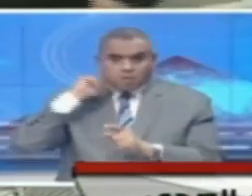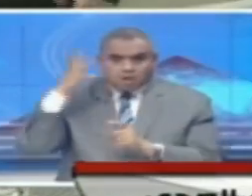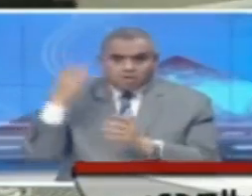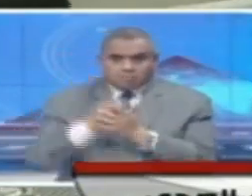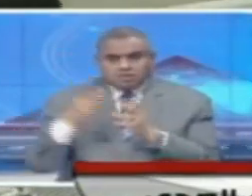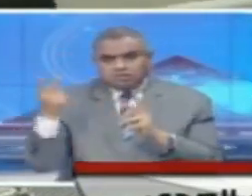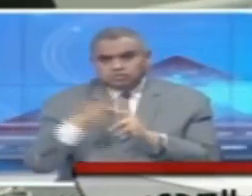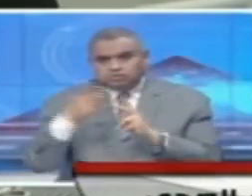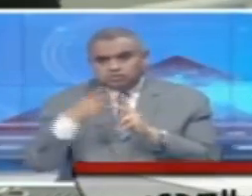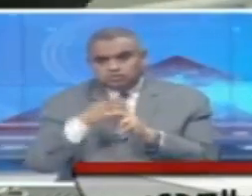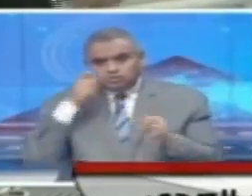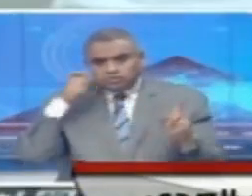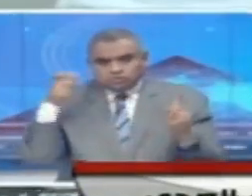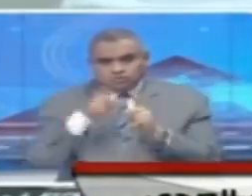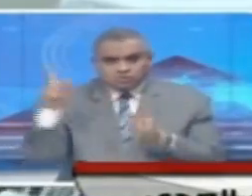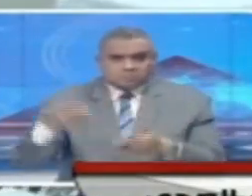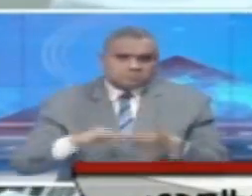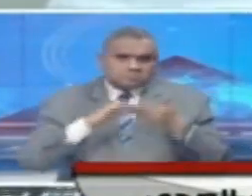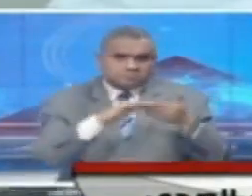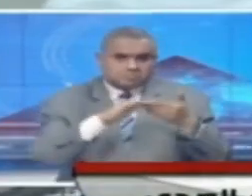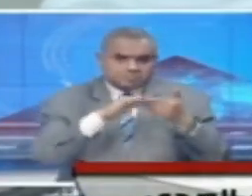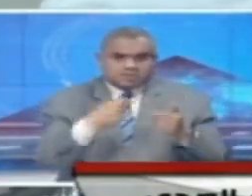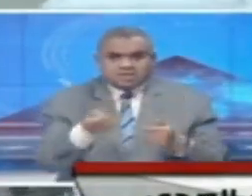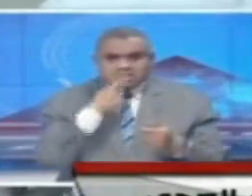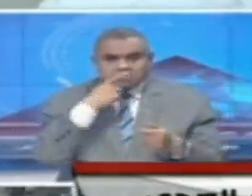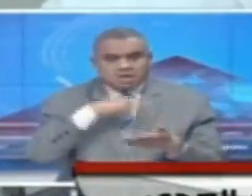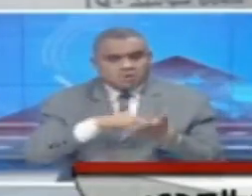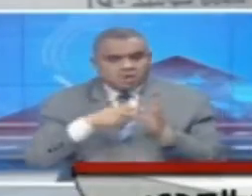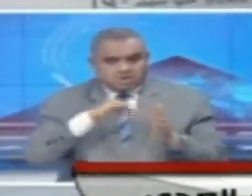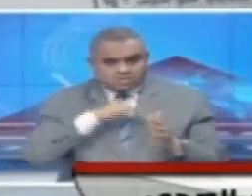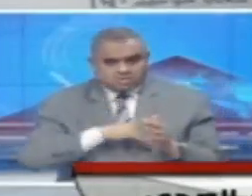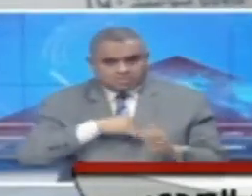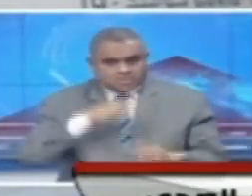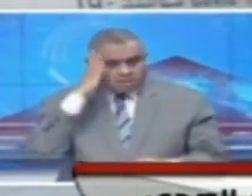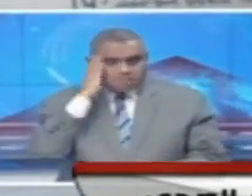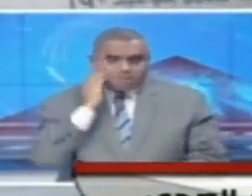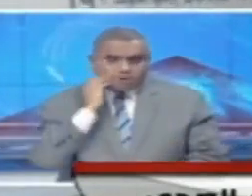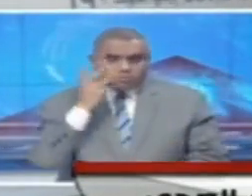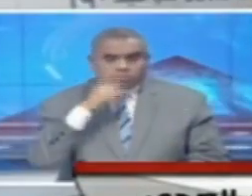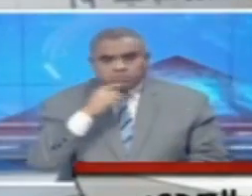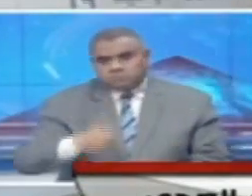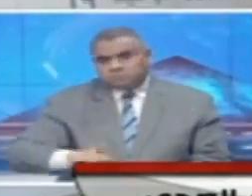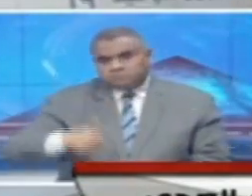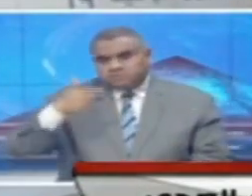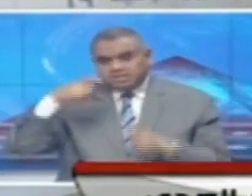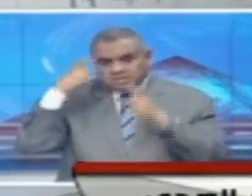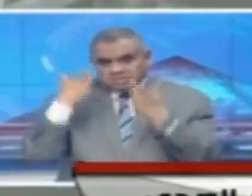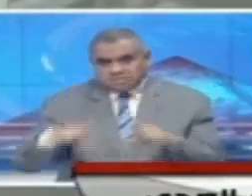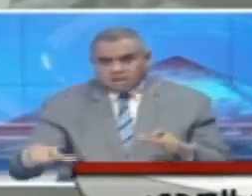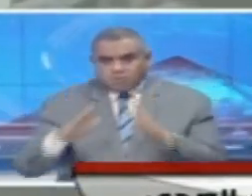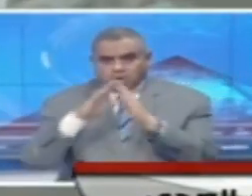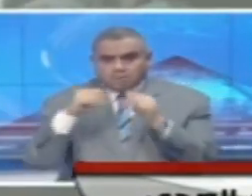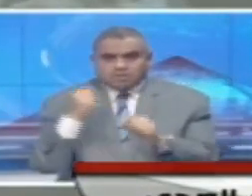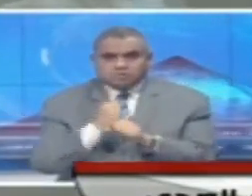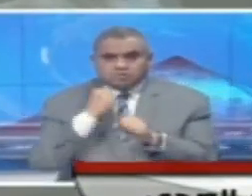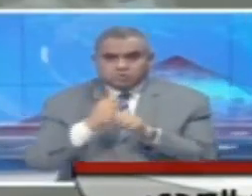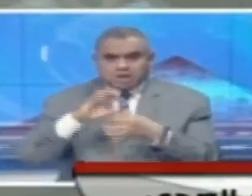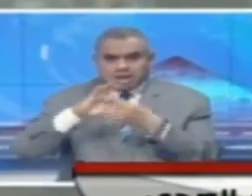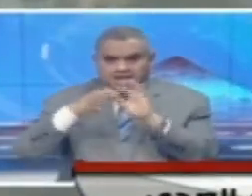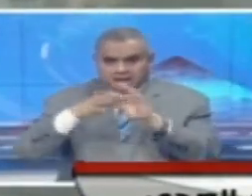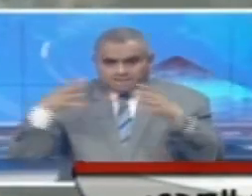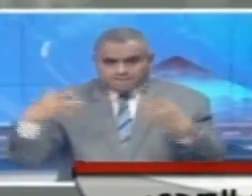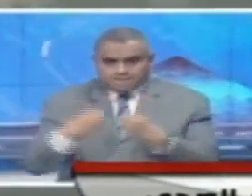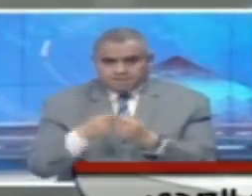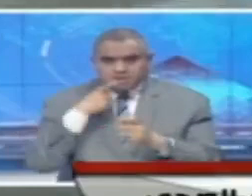المواطنين في إيجاد خدمة علاجية تلبي طموحاتهم. كما نجحت الدولة المصرية من خلال العمل المؤسسي في مواجهة